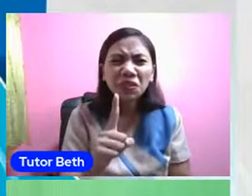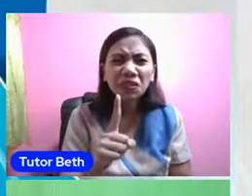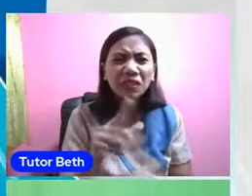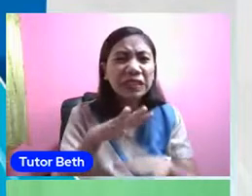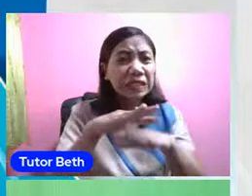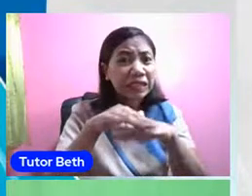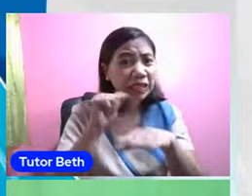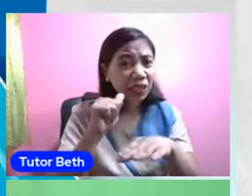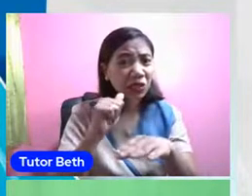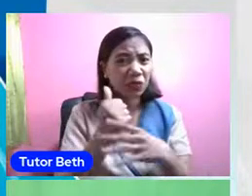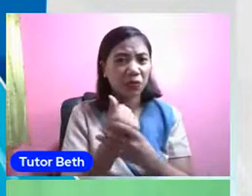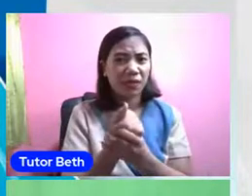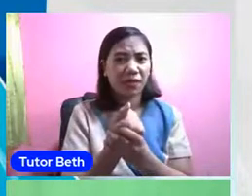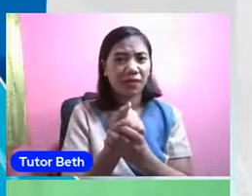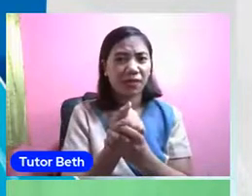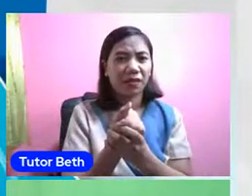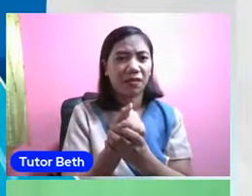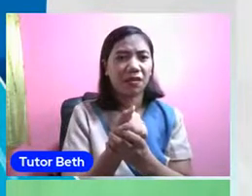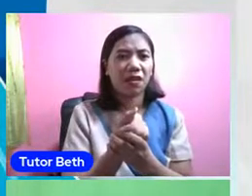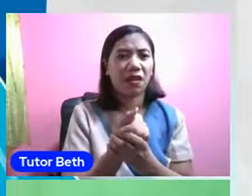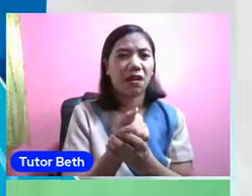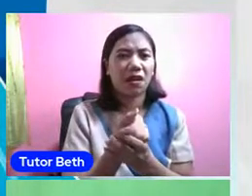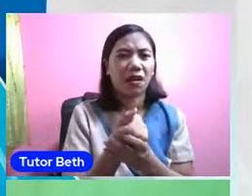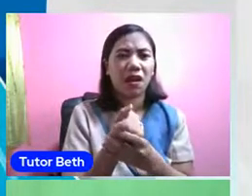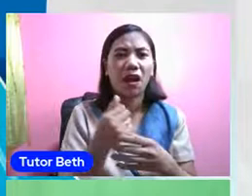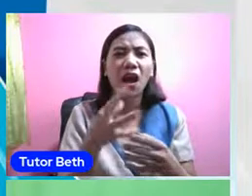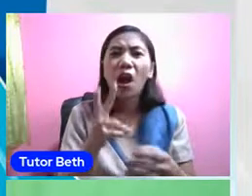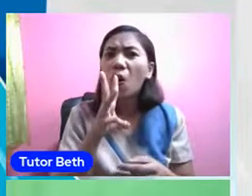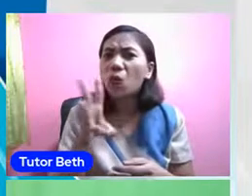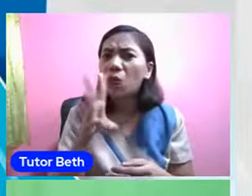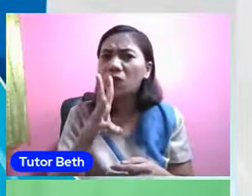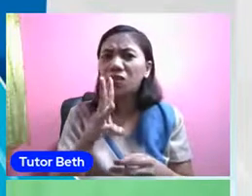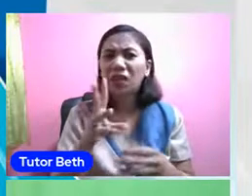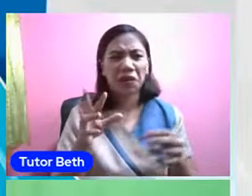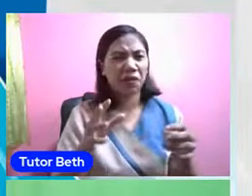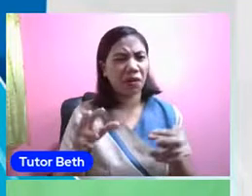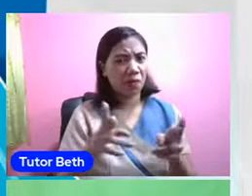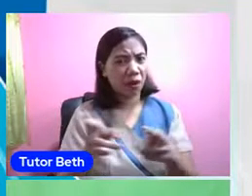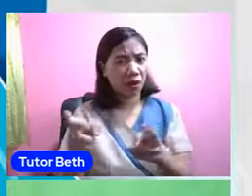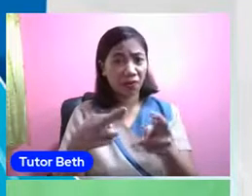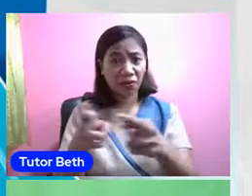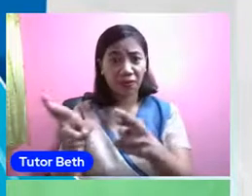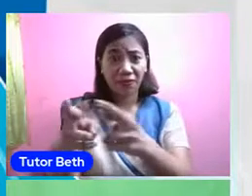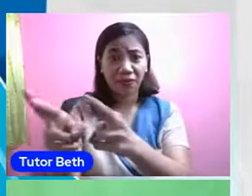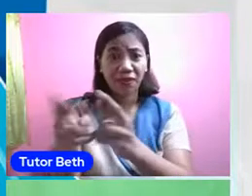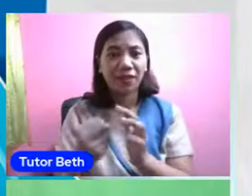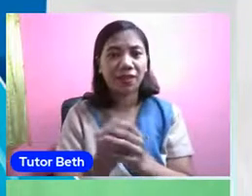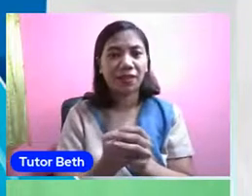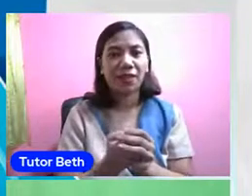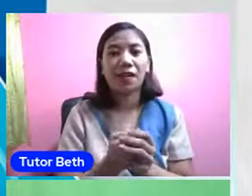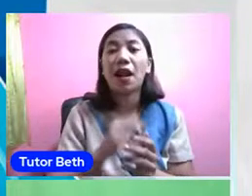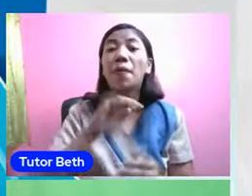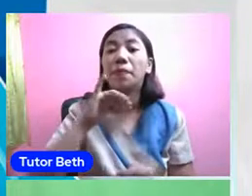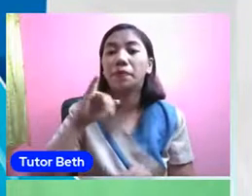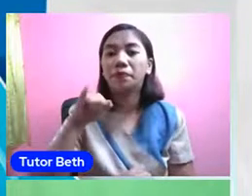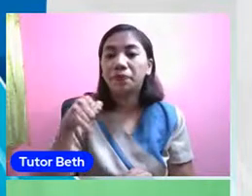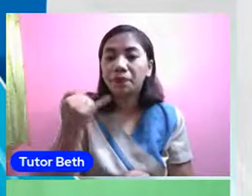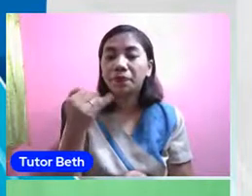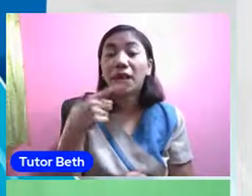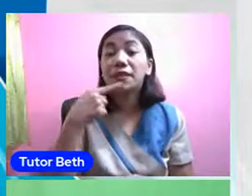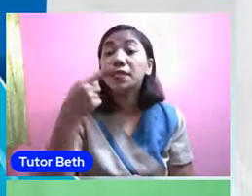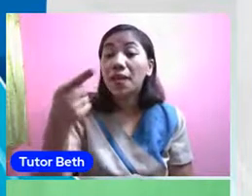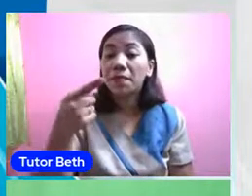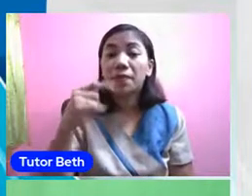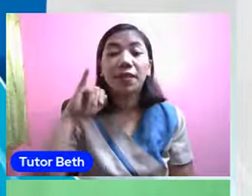Puro siya ano? Tubig. Ilog ba yan? Okay. Sabi po ni Justine, nag-comment na si